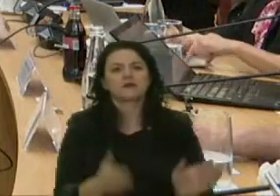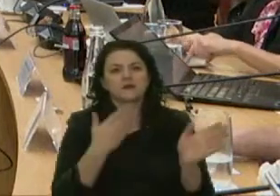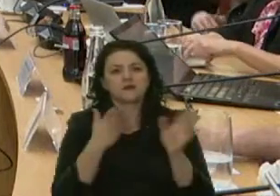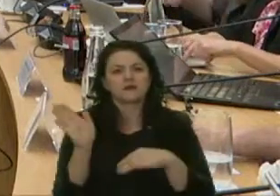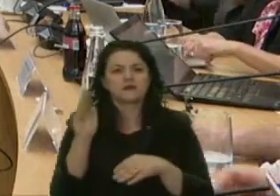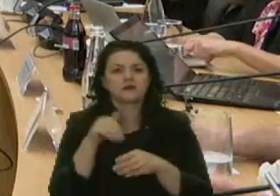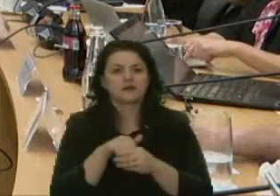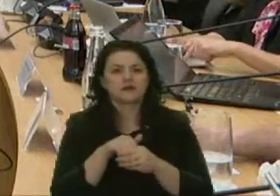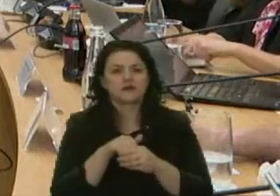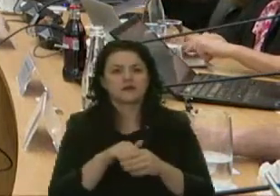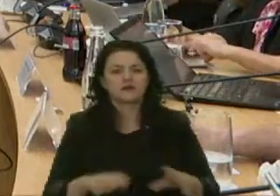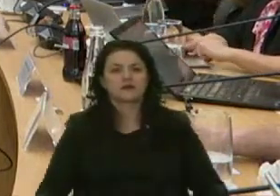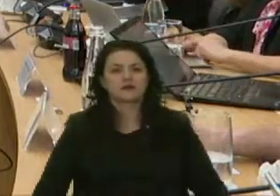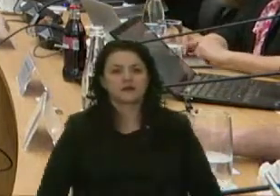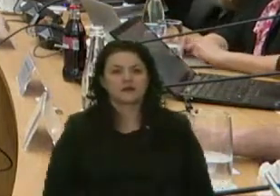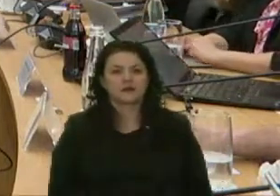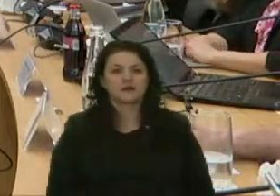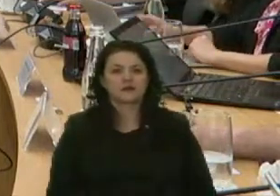proiectul